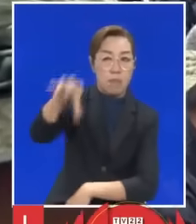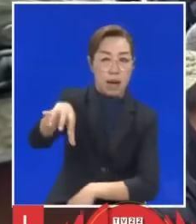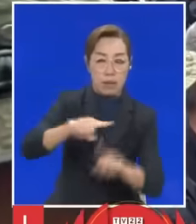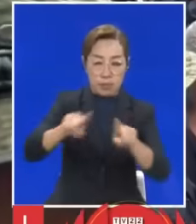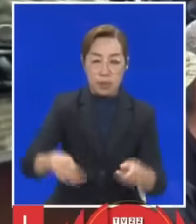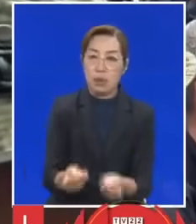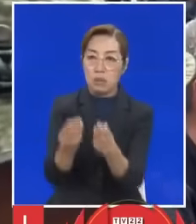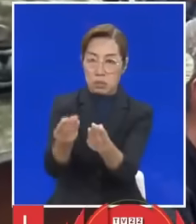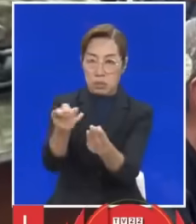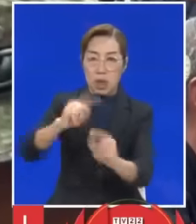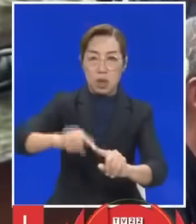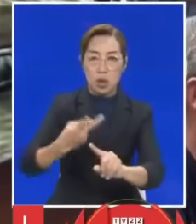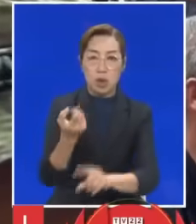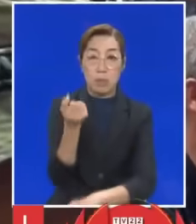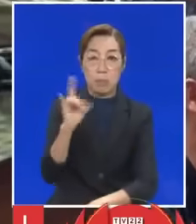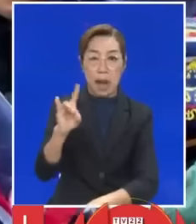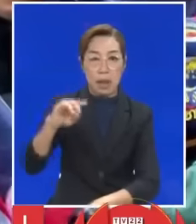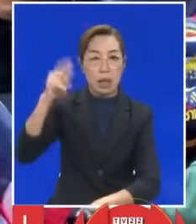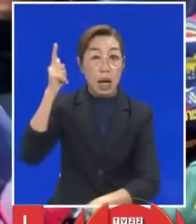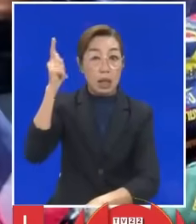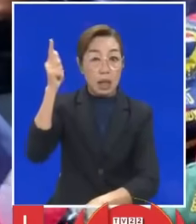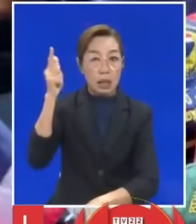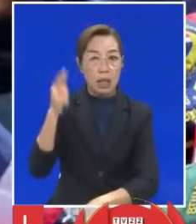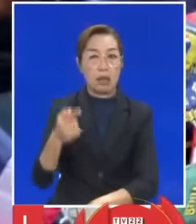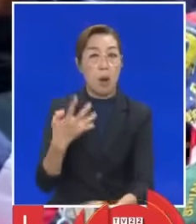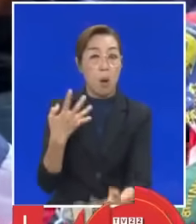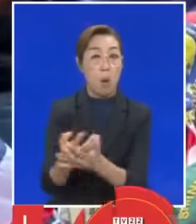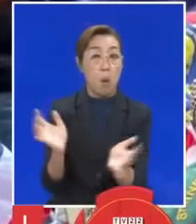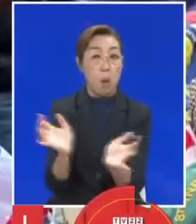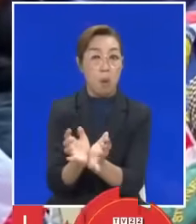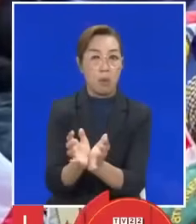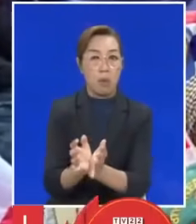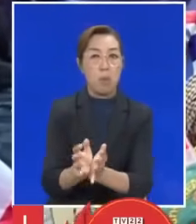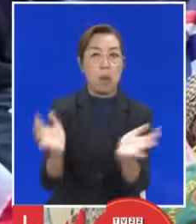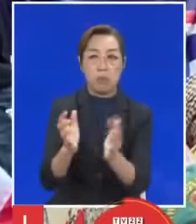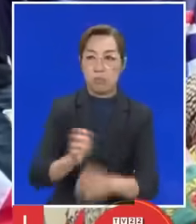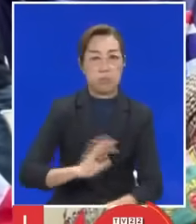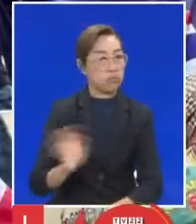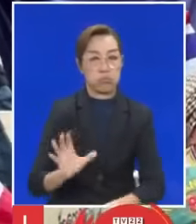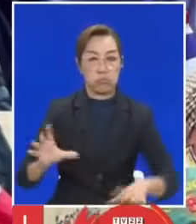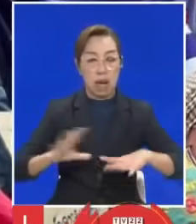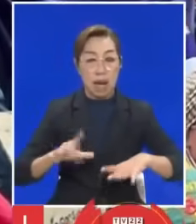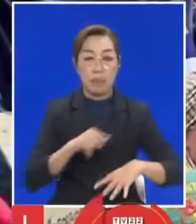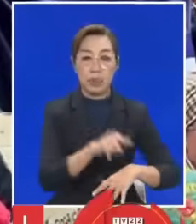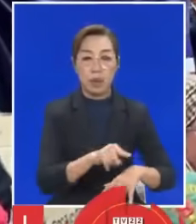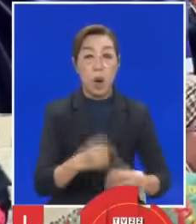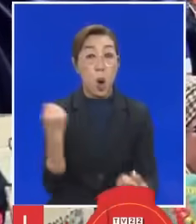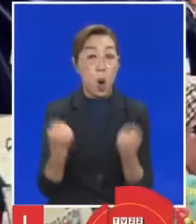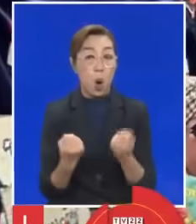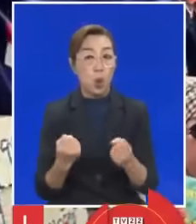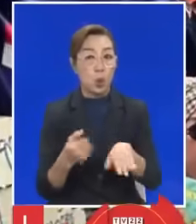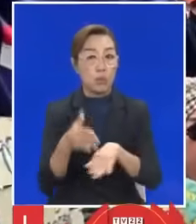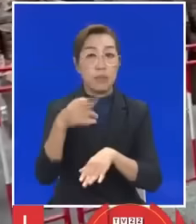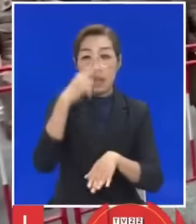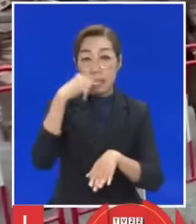ทักษิณในวันที่ 18กุมภาพันธ์กลุ่มมวลชนเนี่ยใช้รถจักรยานยนต์ที่ประดับด้วยธงชาติไทยมีรถโบม